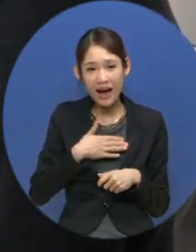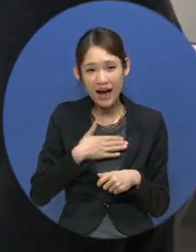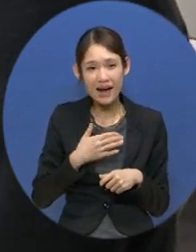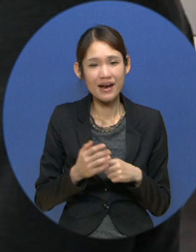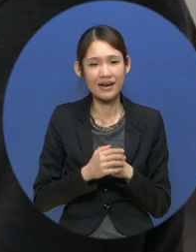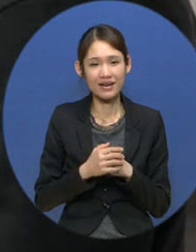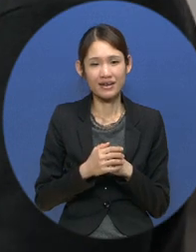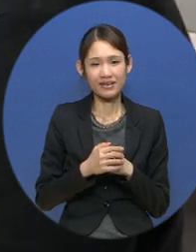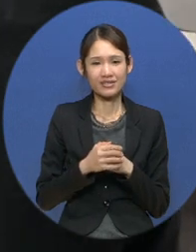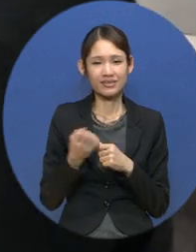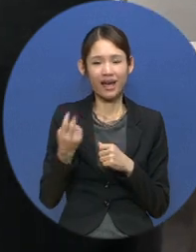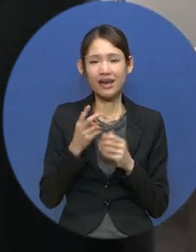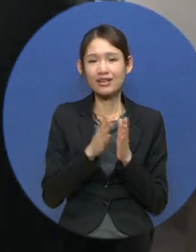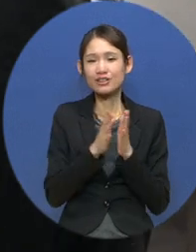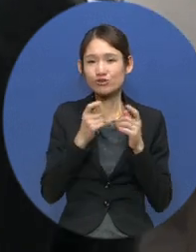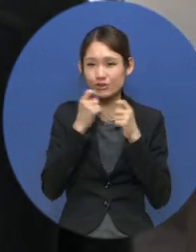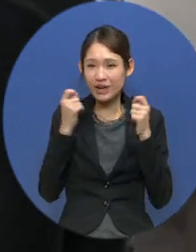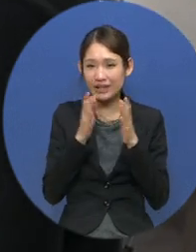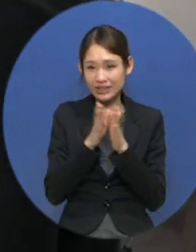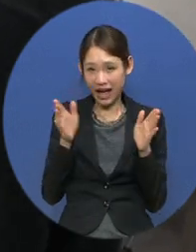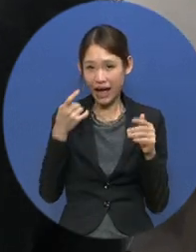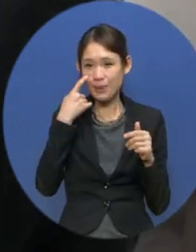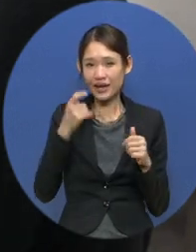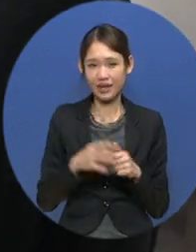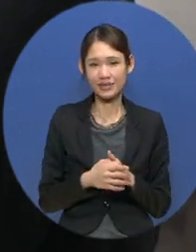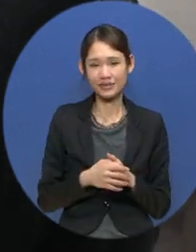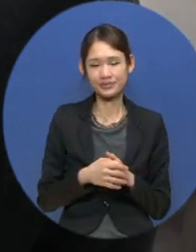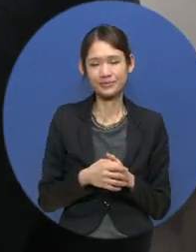네. 자, 너 어이없는 웃음부터 봐봐. 네? 거기서부터 봐봐. 시작.